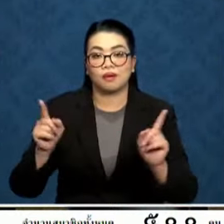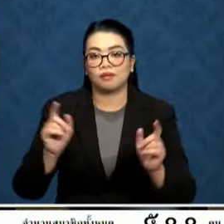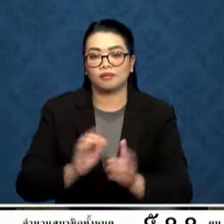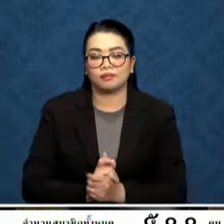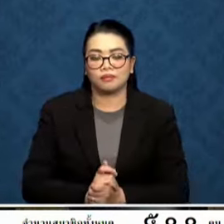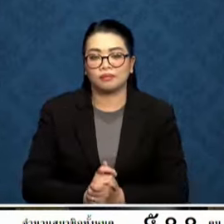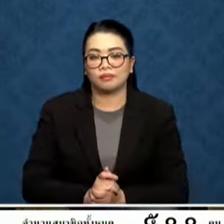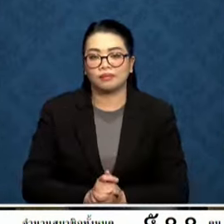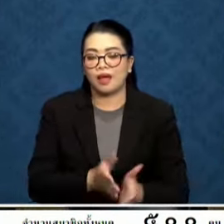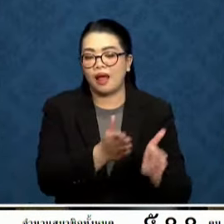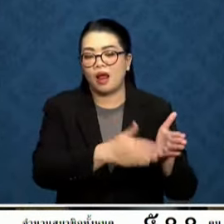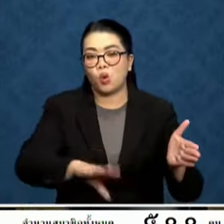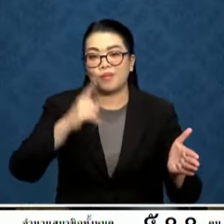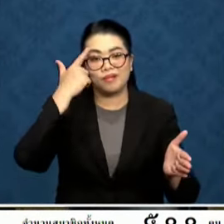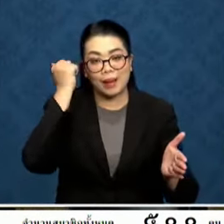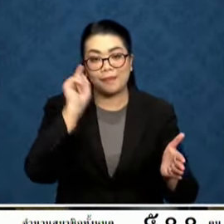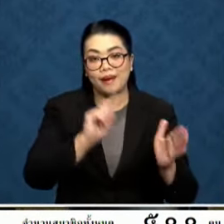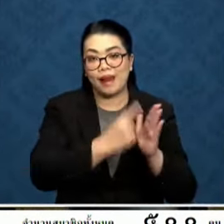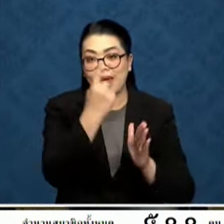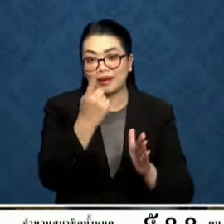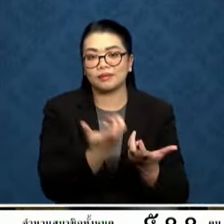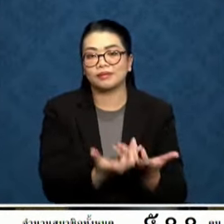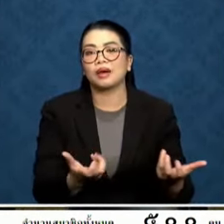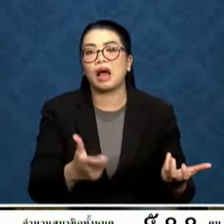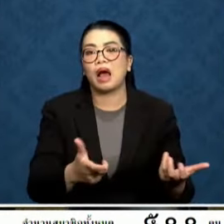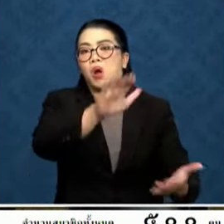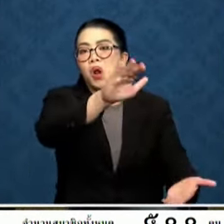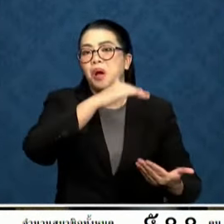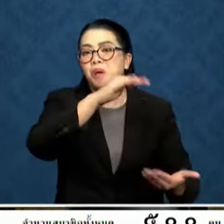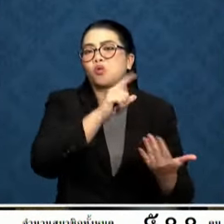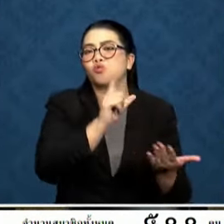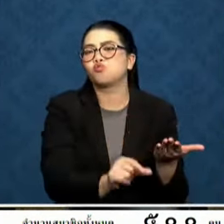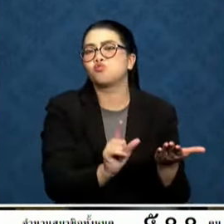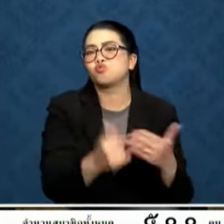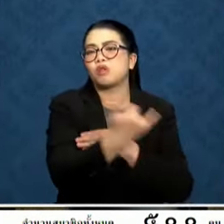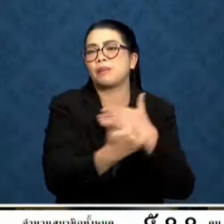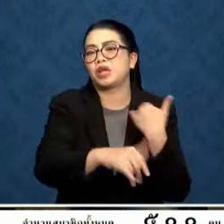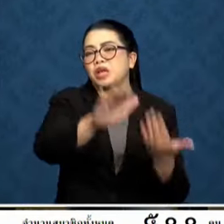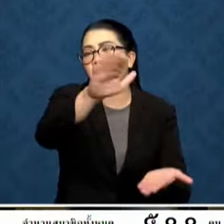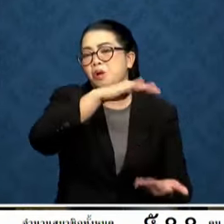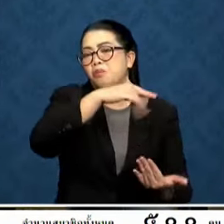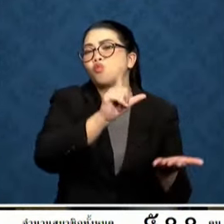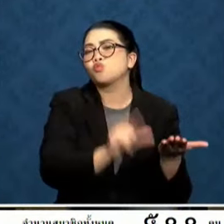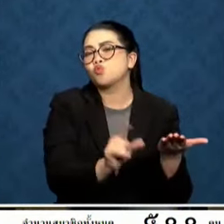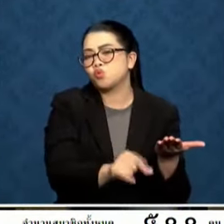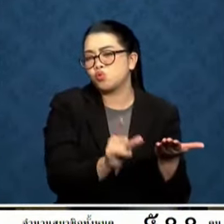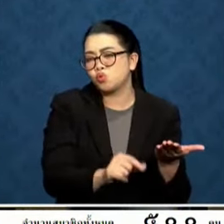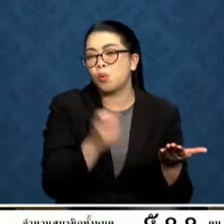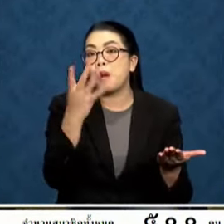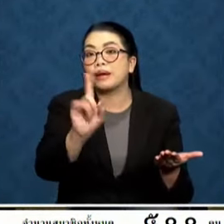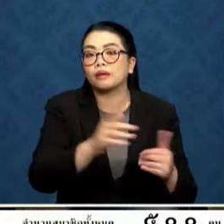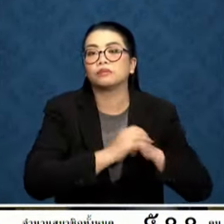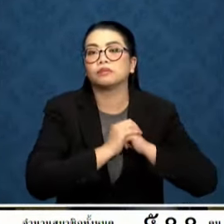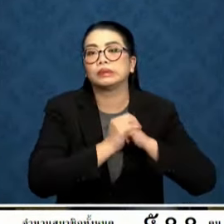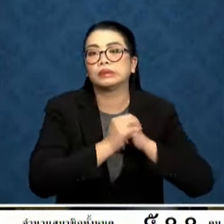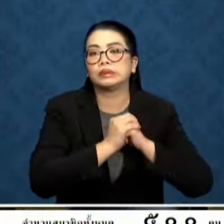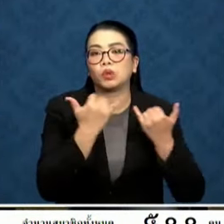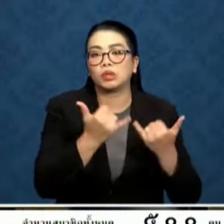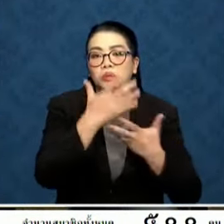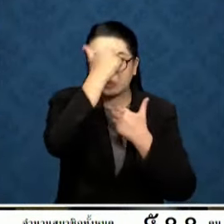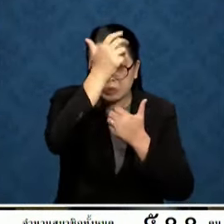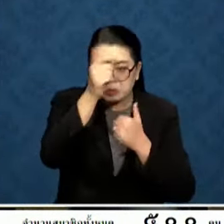หลุมดำแรกครับหลุมดำแรกคือสินค้านำเข้าราคาถูกจากต่างประเทศโดยเฉพาะสินค้าจากประเทศจีนที่